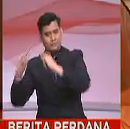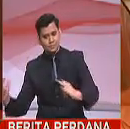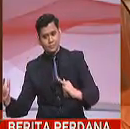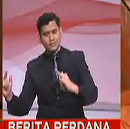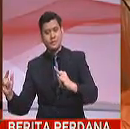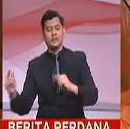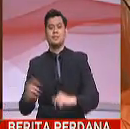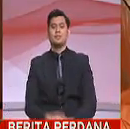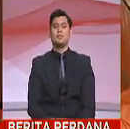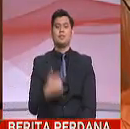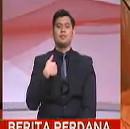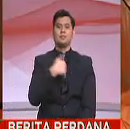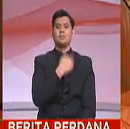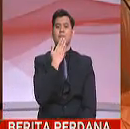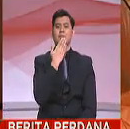telah